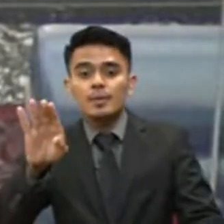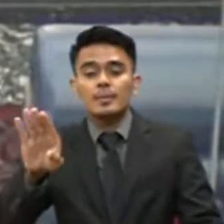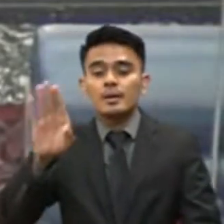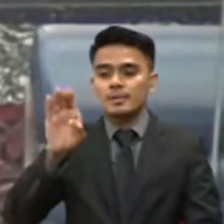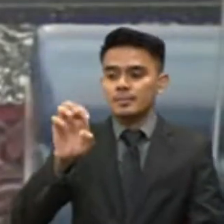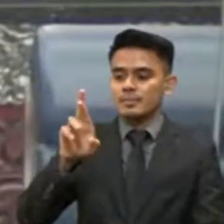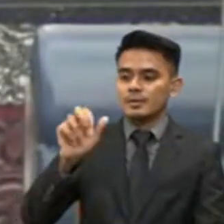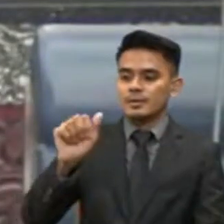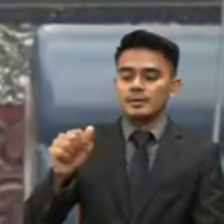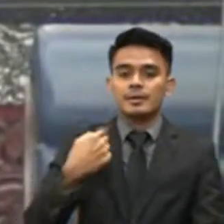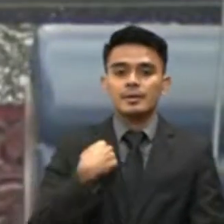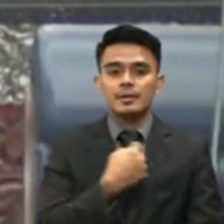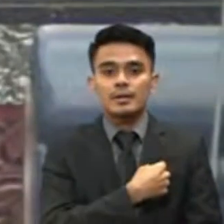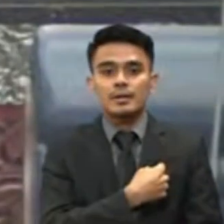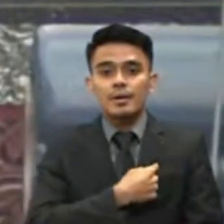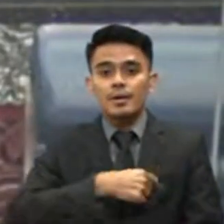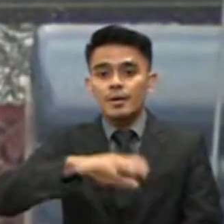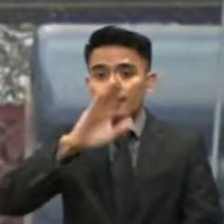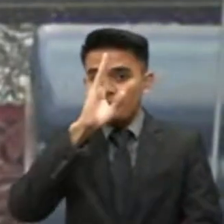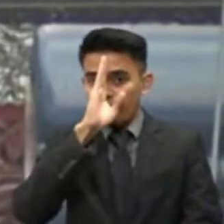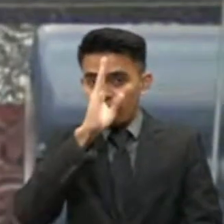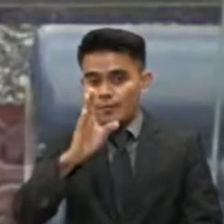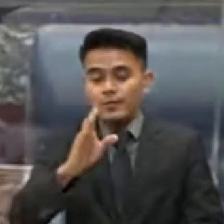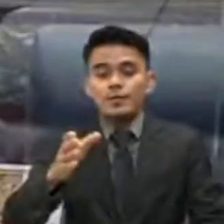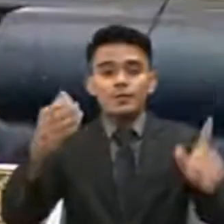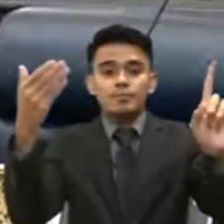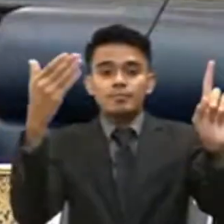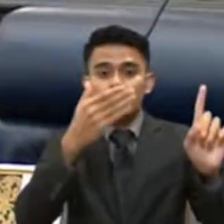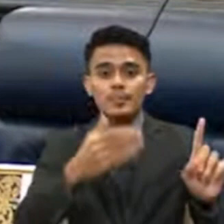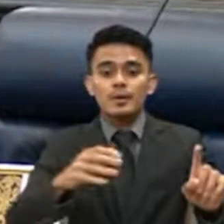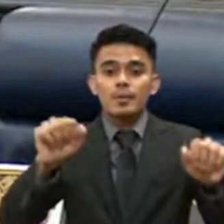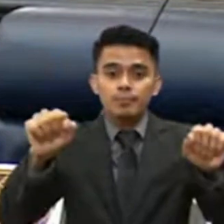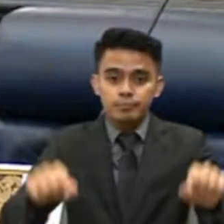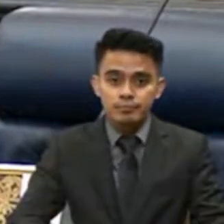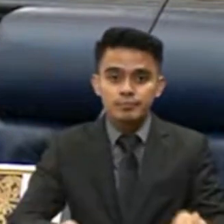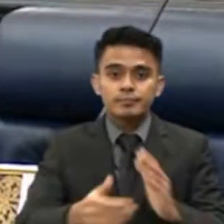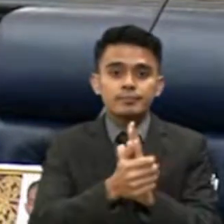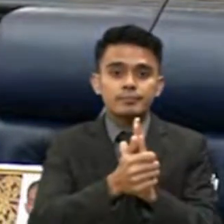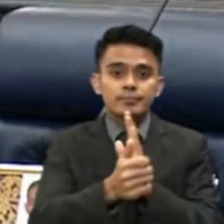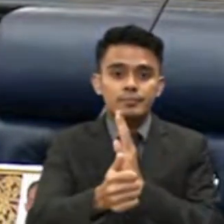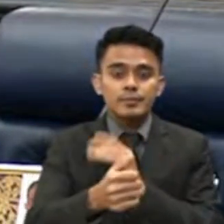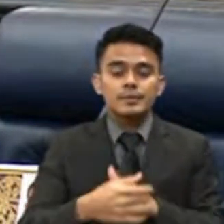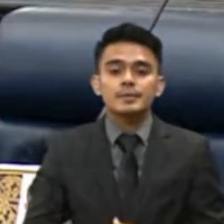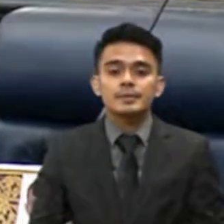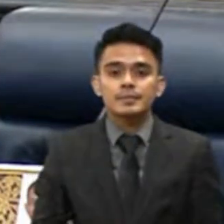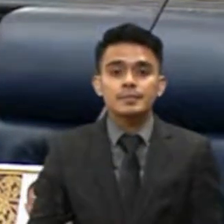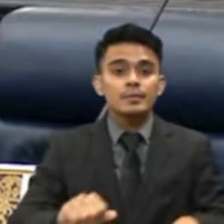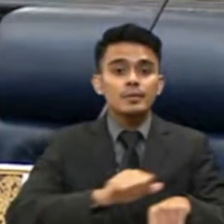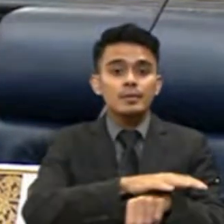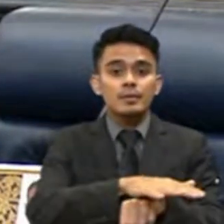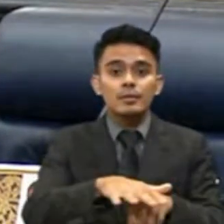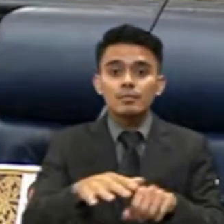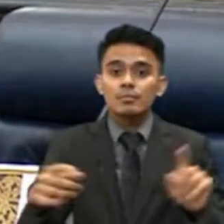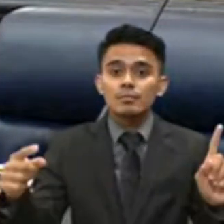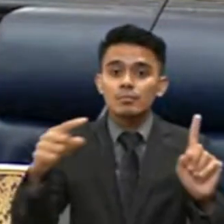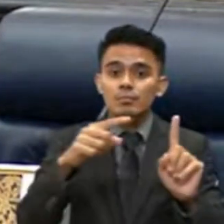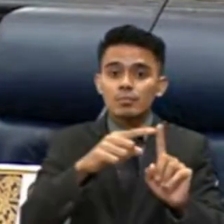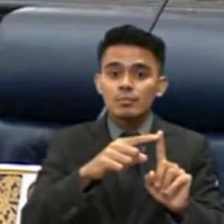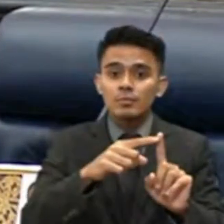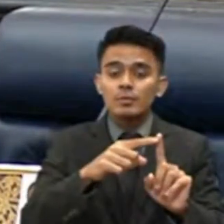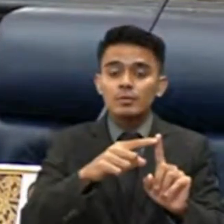kita fokus kepada yang bersasar ada yang mampu dan kesannya ialah kepada